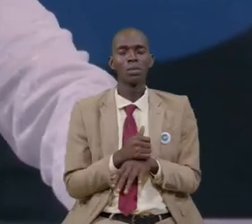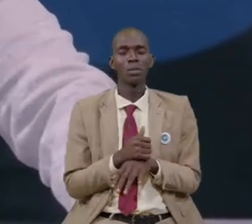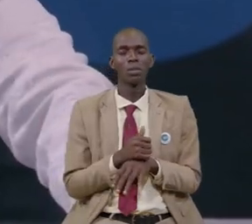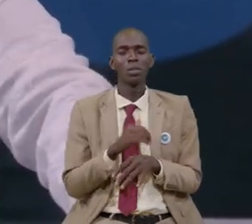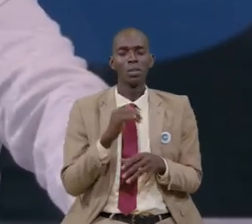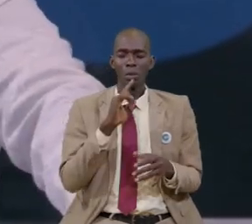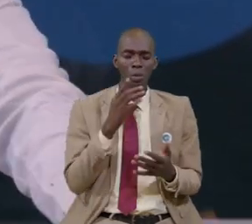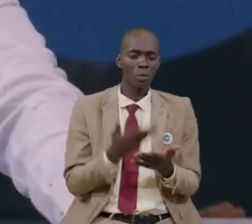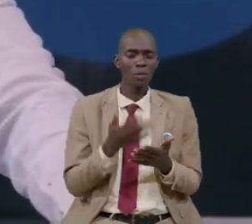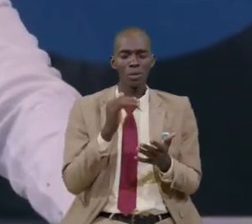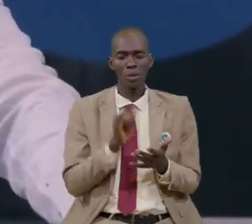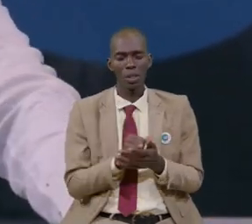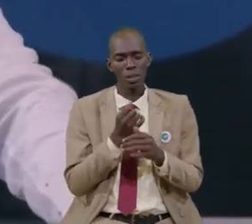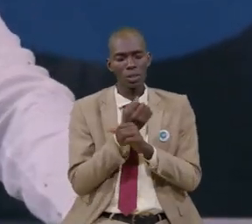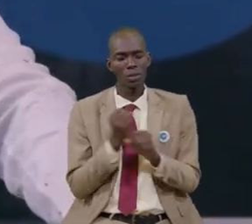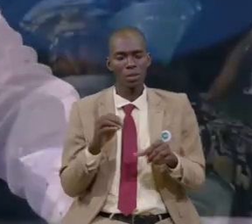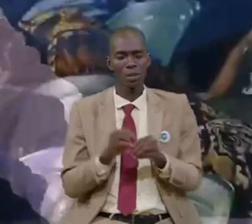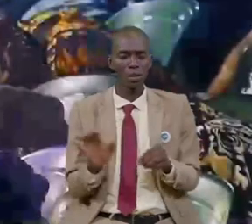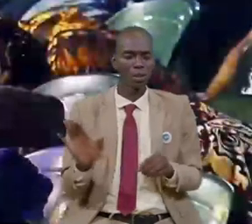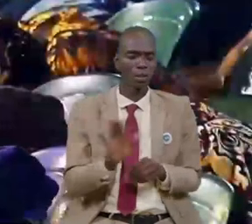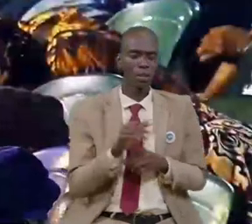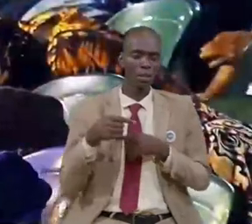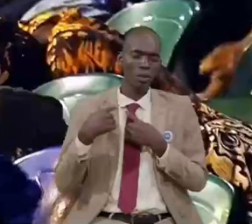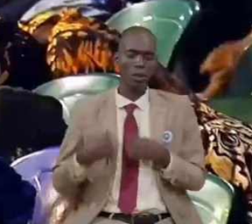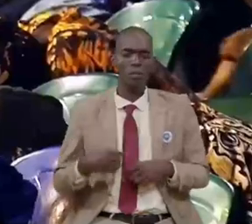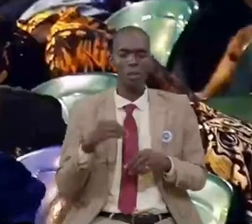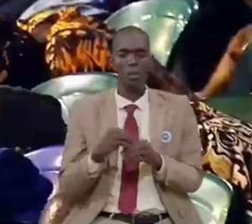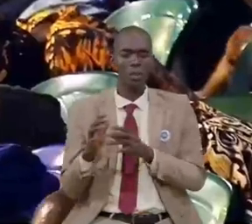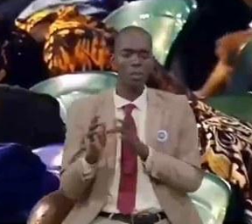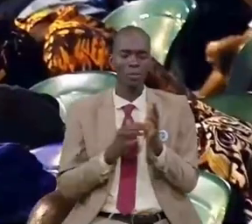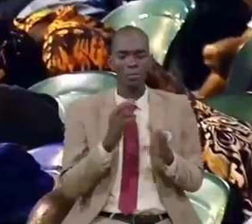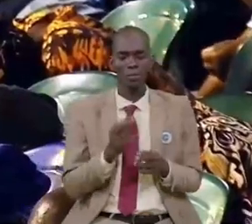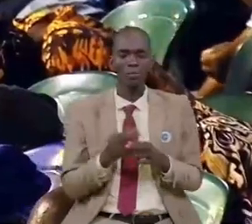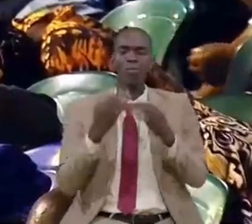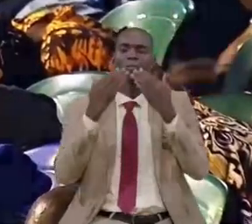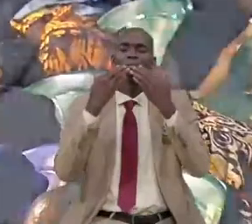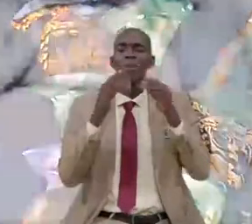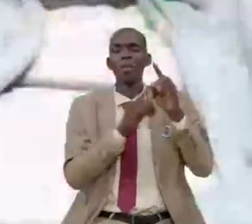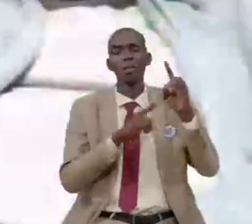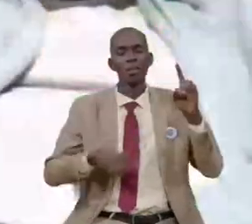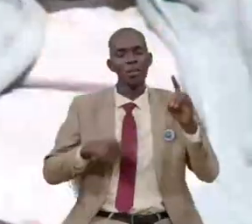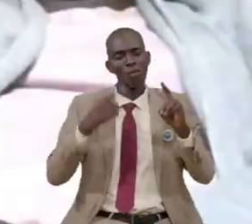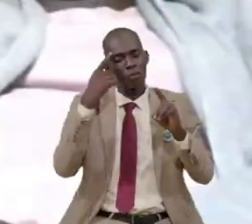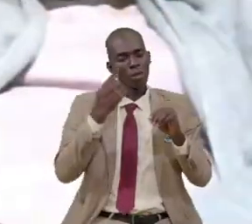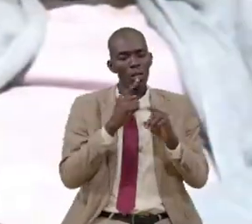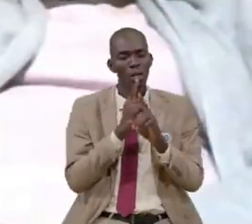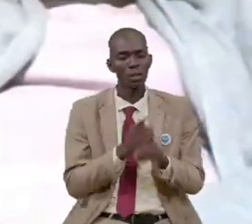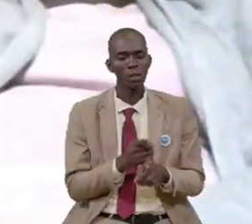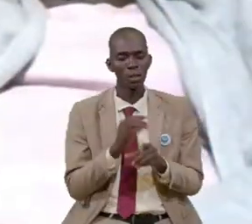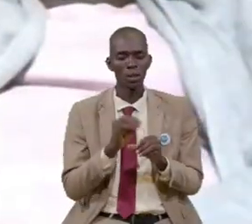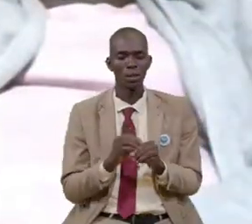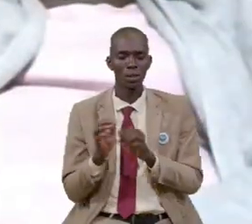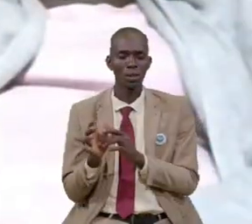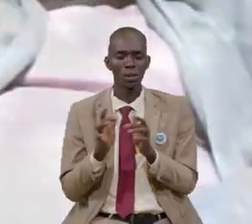salut dans leur cœur au nom de Jésus. Merci Seigneur pour la réponse. Au nom